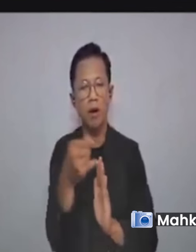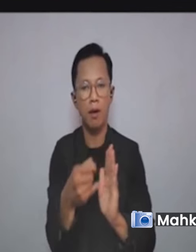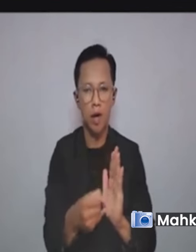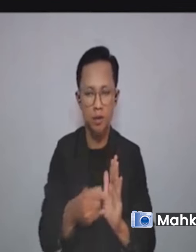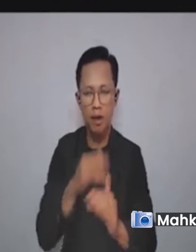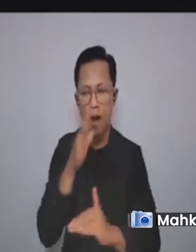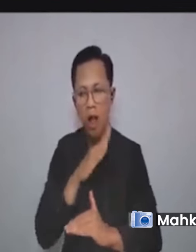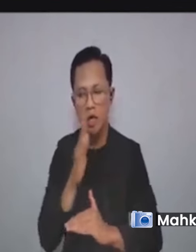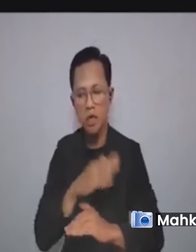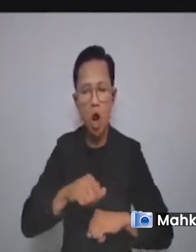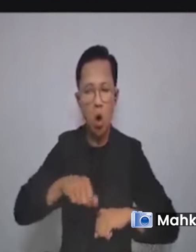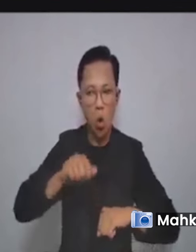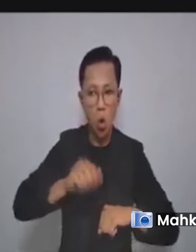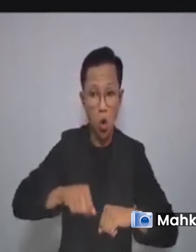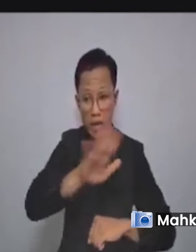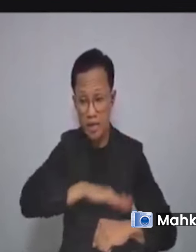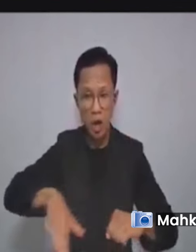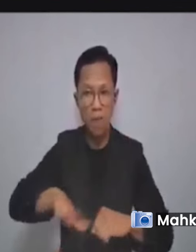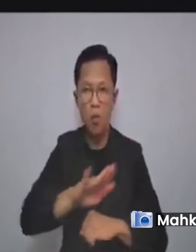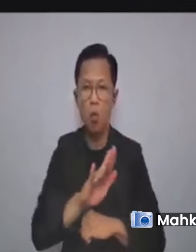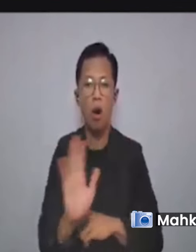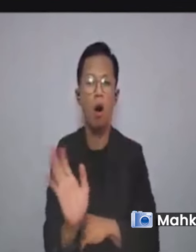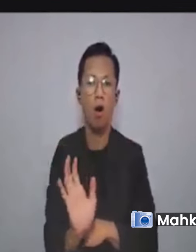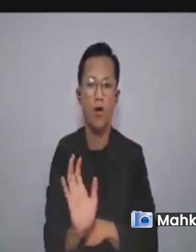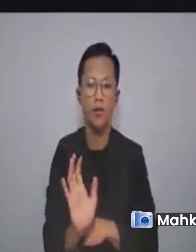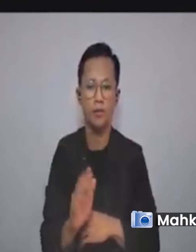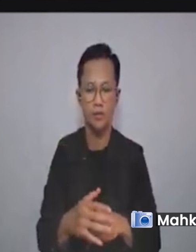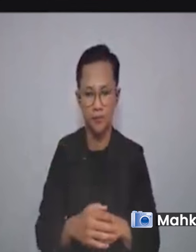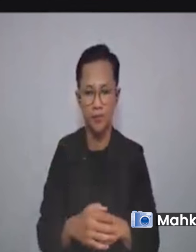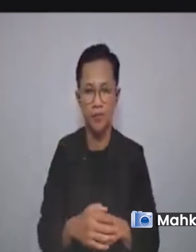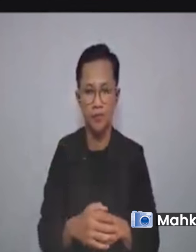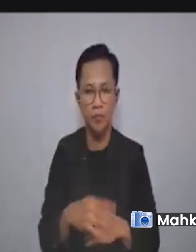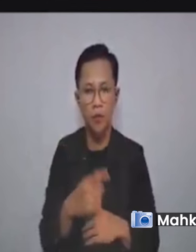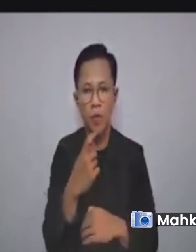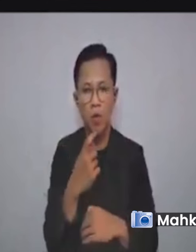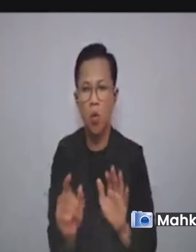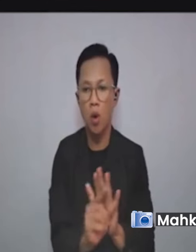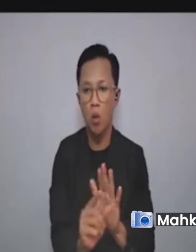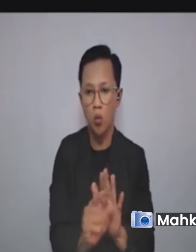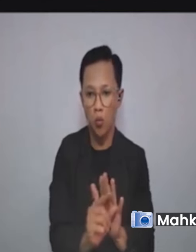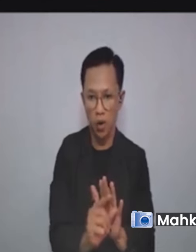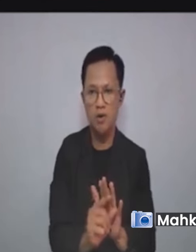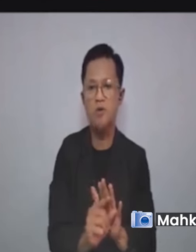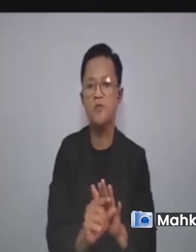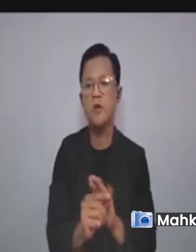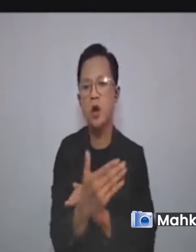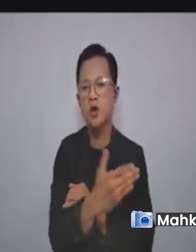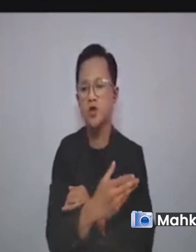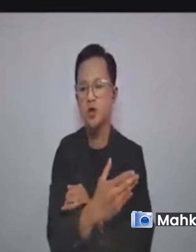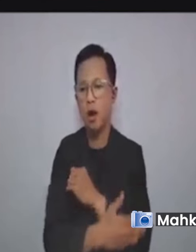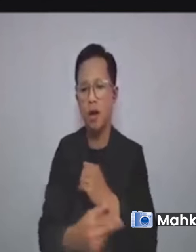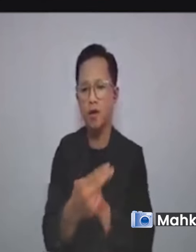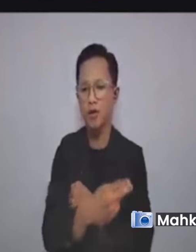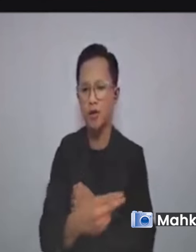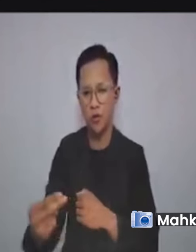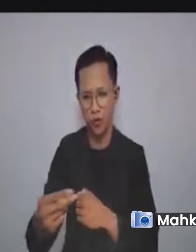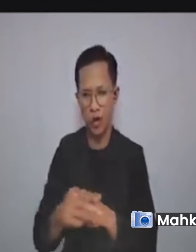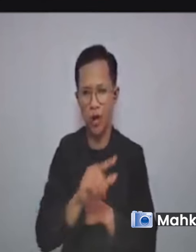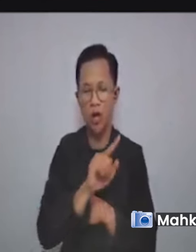1945 undang-undang Nomor 24 Tahun 2003 tentang Mahkamah Konstitusi Sebagaimana telah diubah terakhir dengan